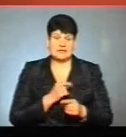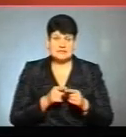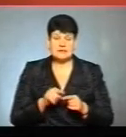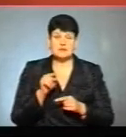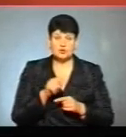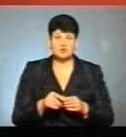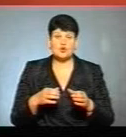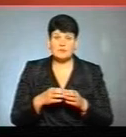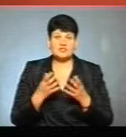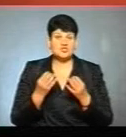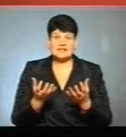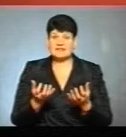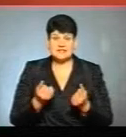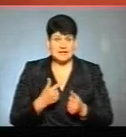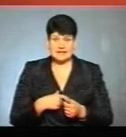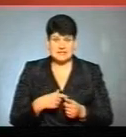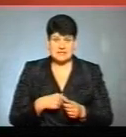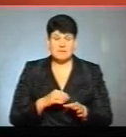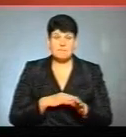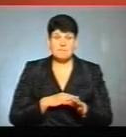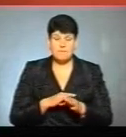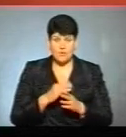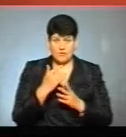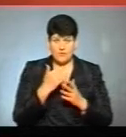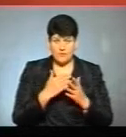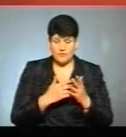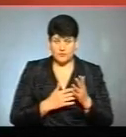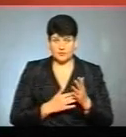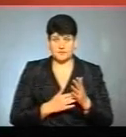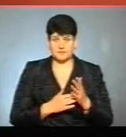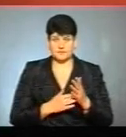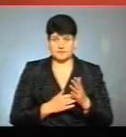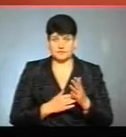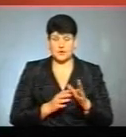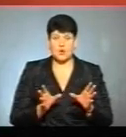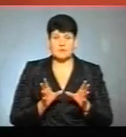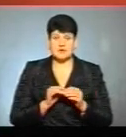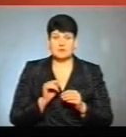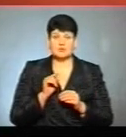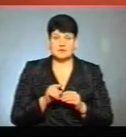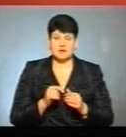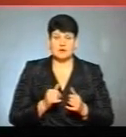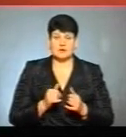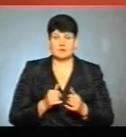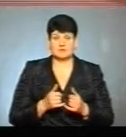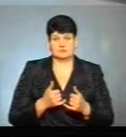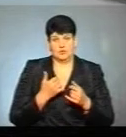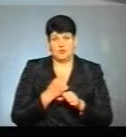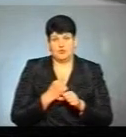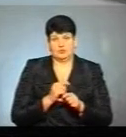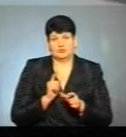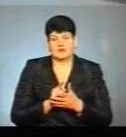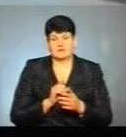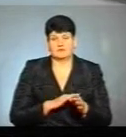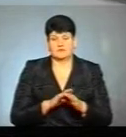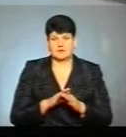тому, що громади ще не взяли на себе повного спектру і повного об'єму тих повноважень, які вони мають виконувати. Якщо